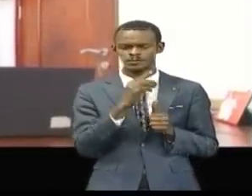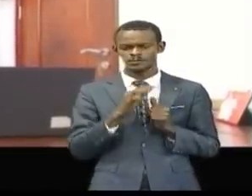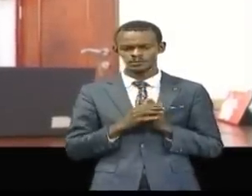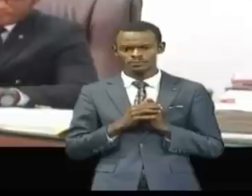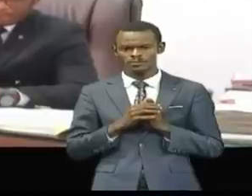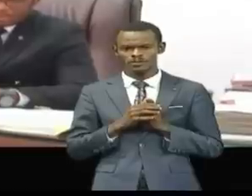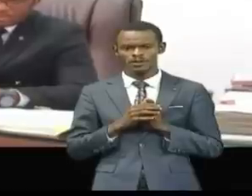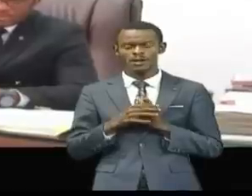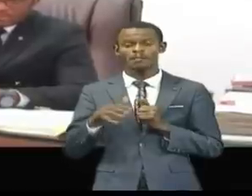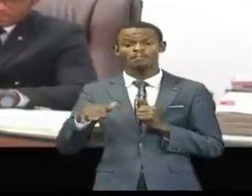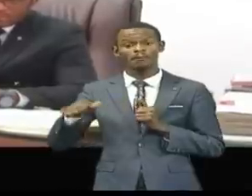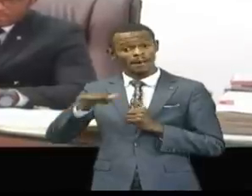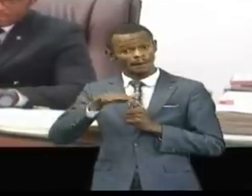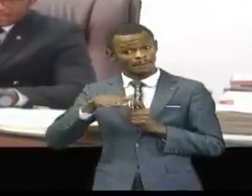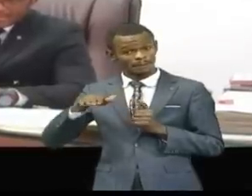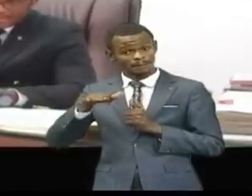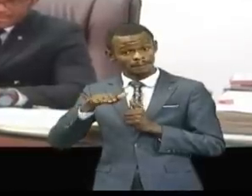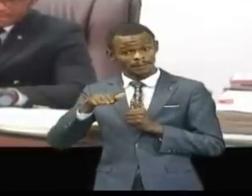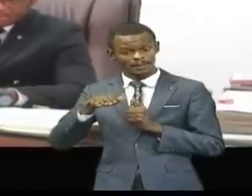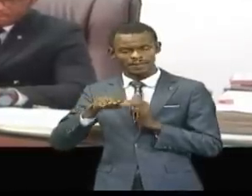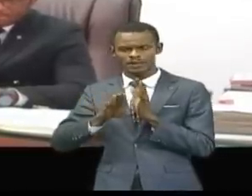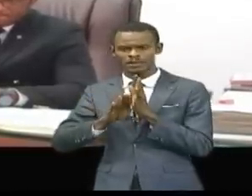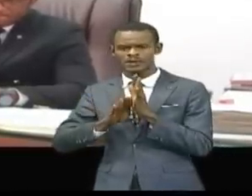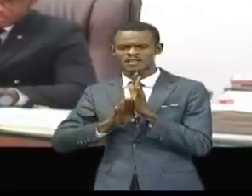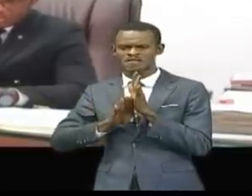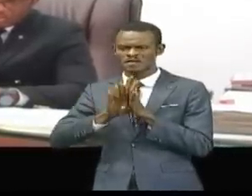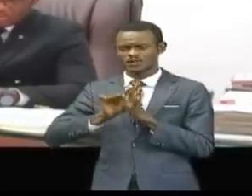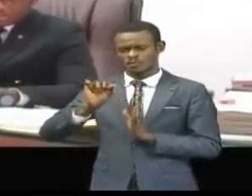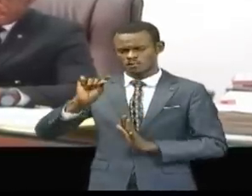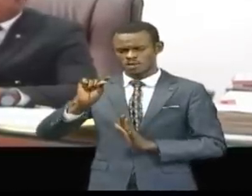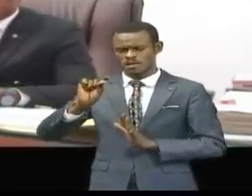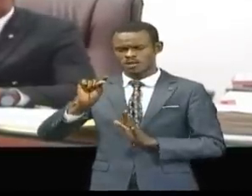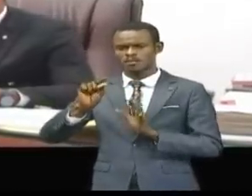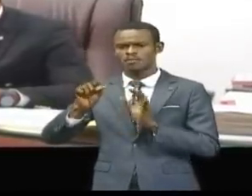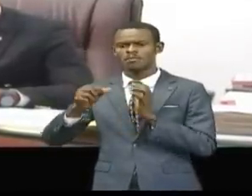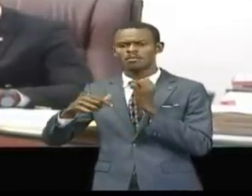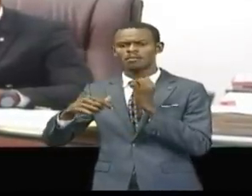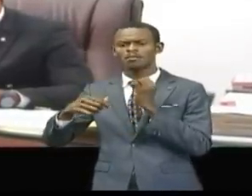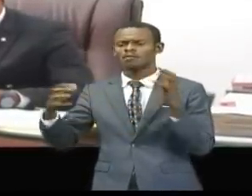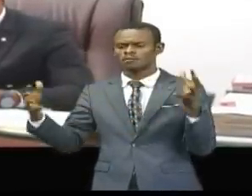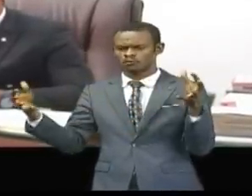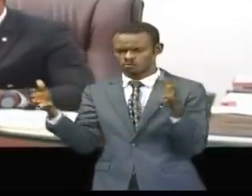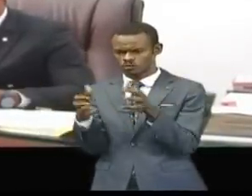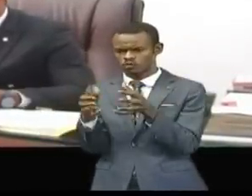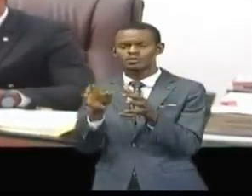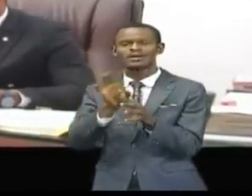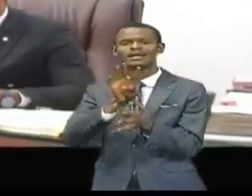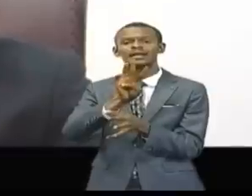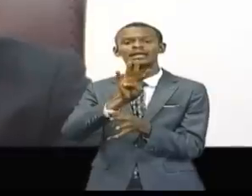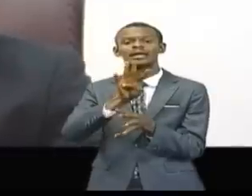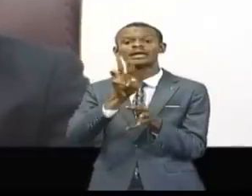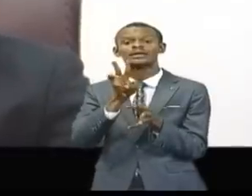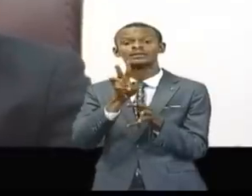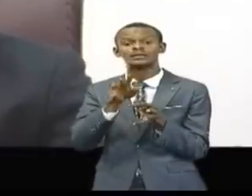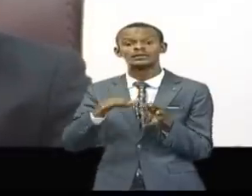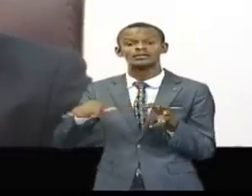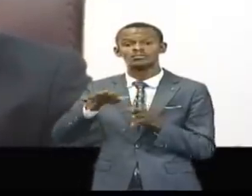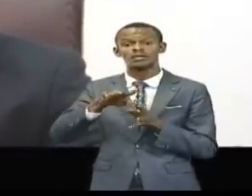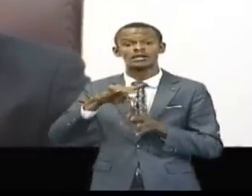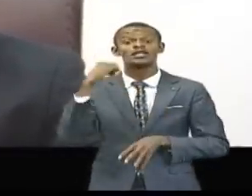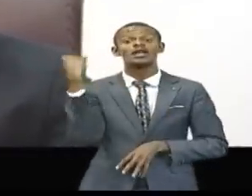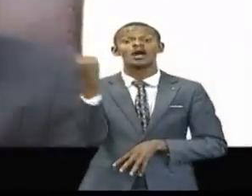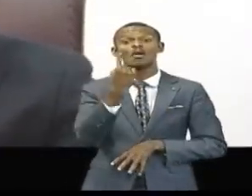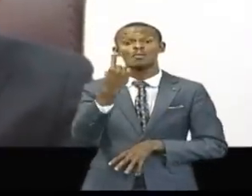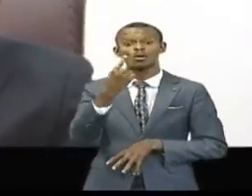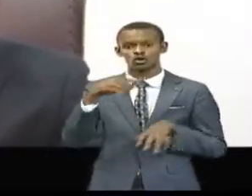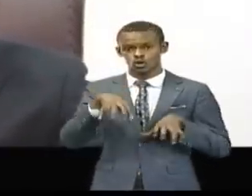PMA, rassemble 46 pays en développement dans le monde, dont la République démocratique du